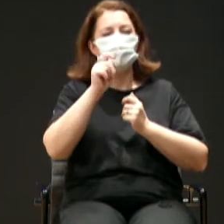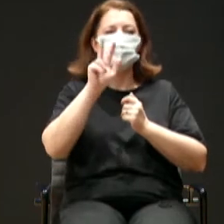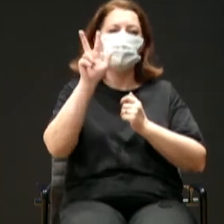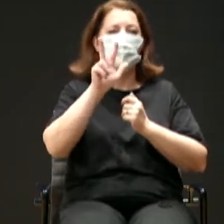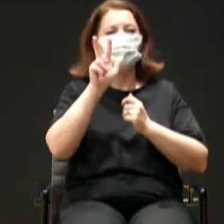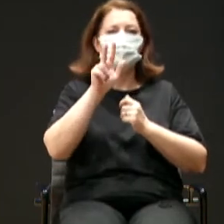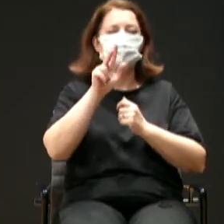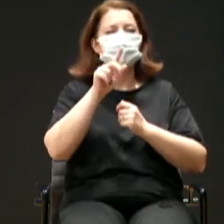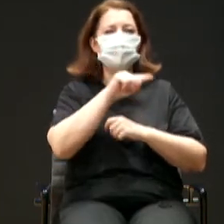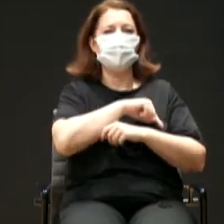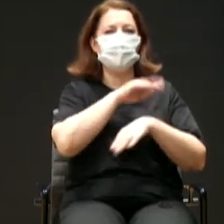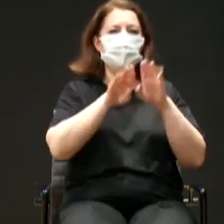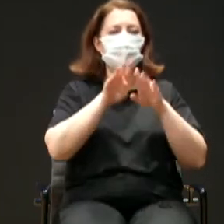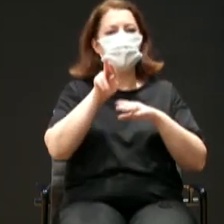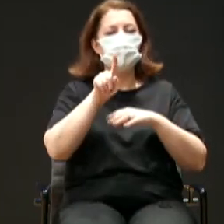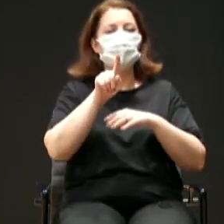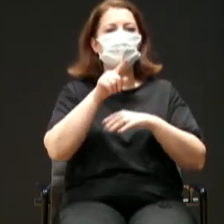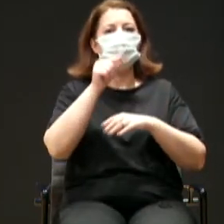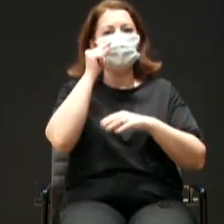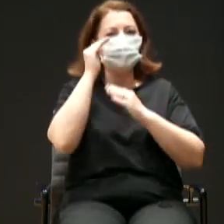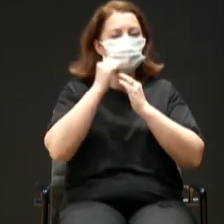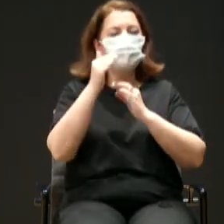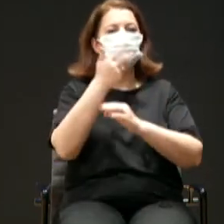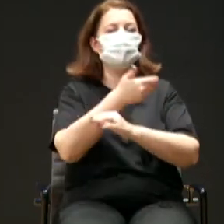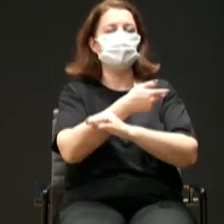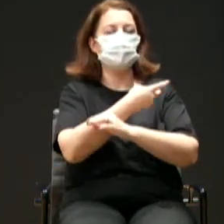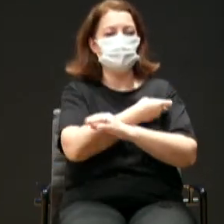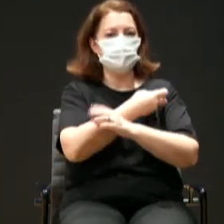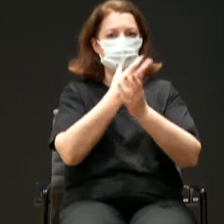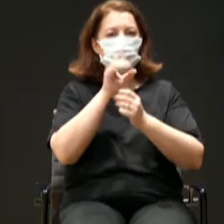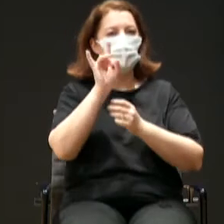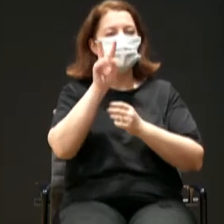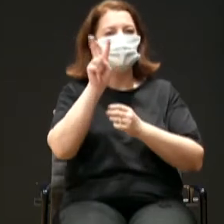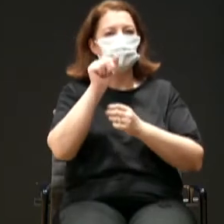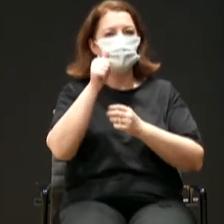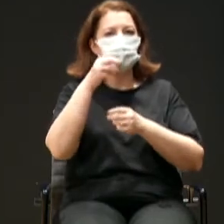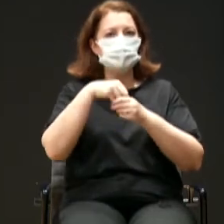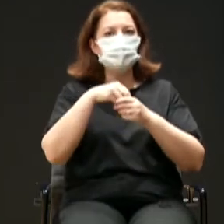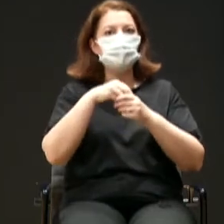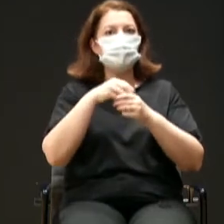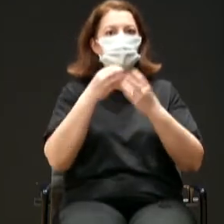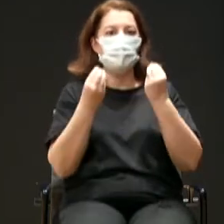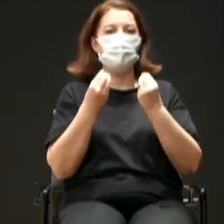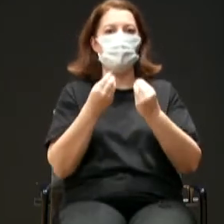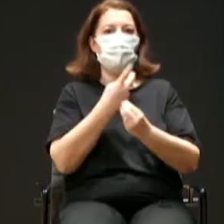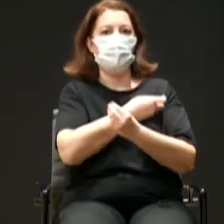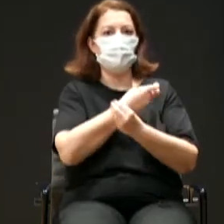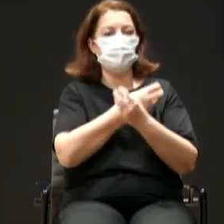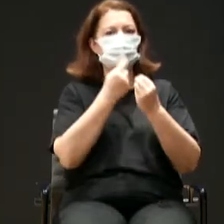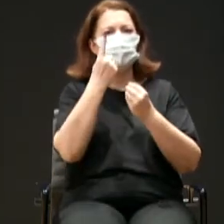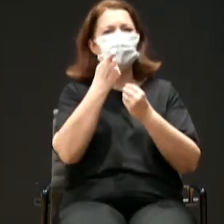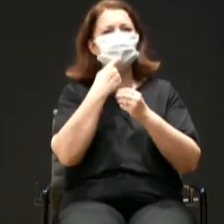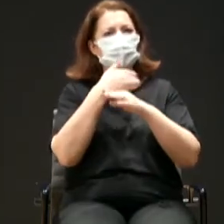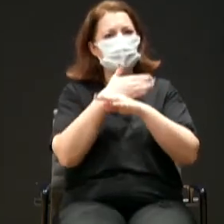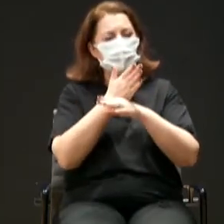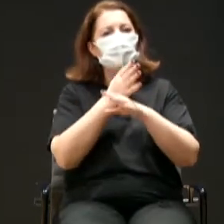%29-30'lar seviyesinde vatandaşımız aşılandı. Son 15-20 günü içinde hakikaten iyi gidiyor. Bir sene gecikmeli de